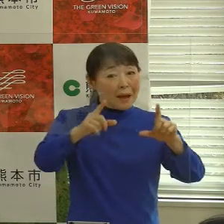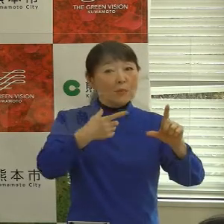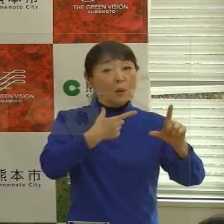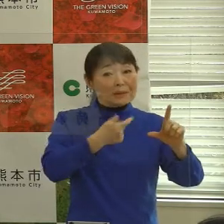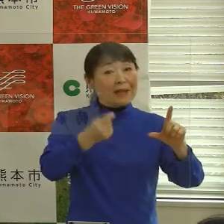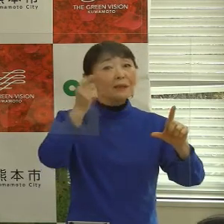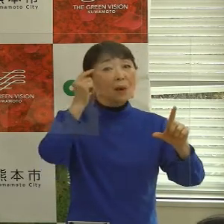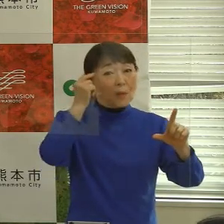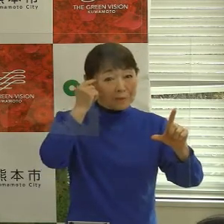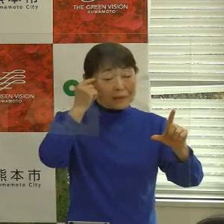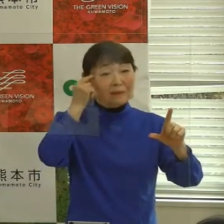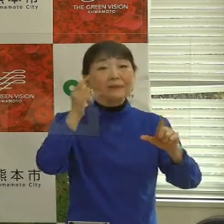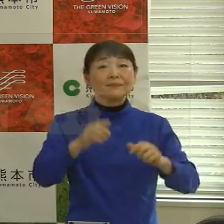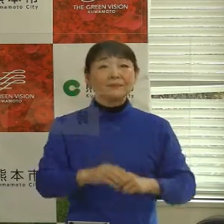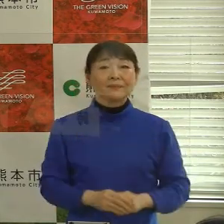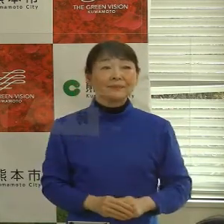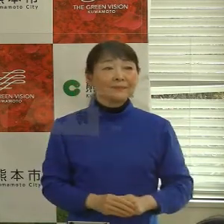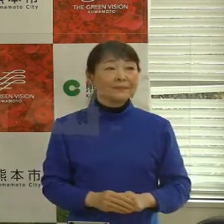ております。